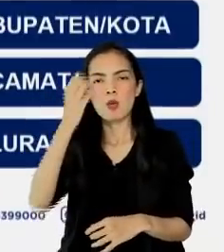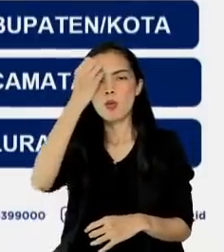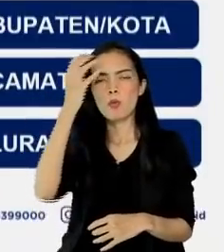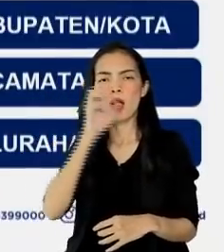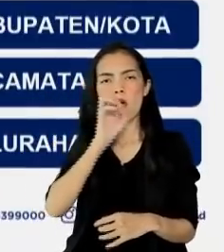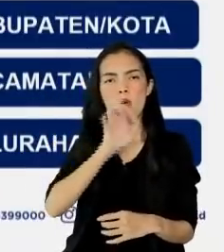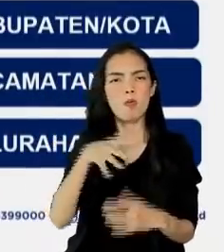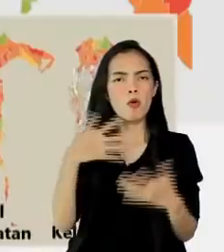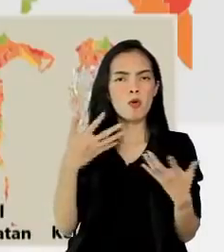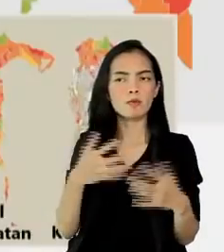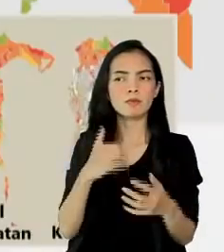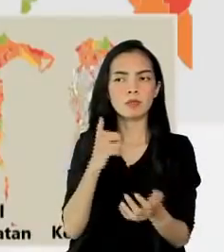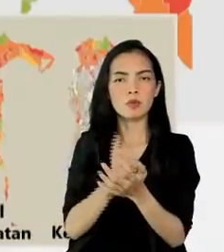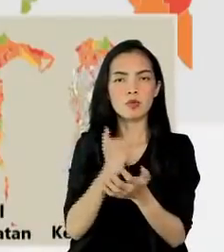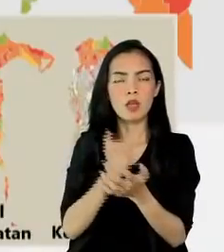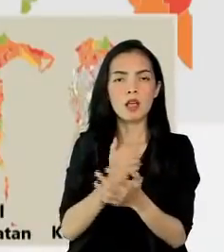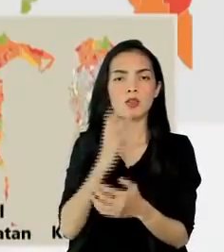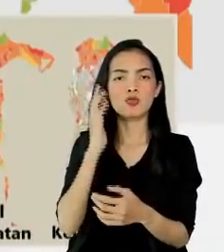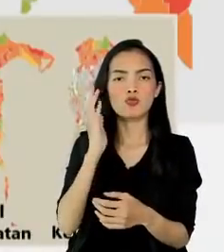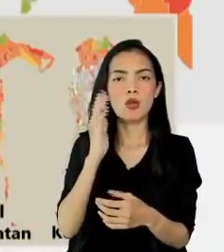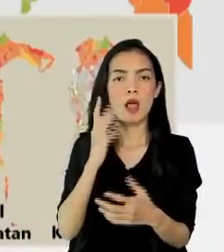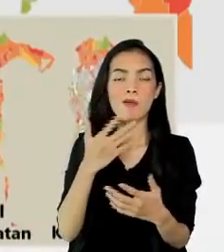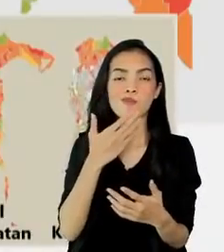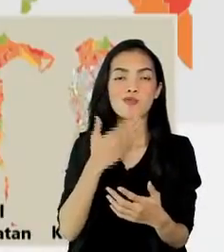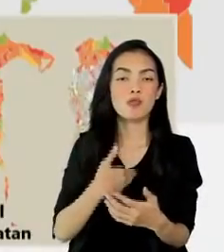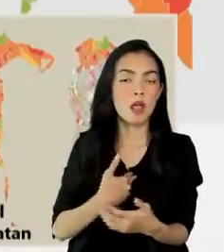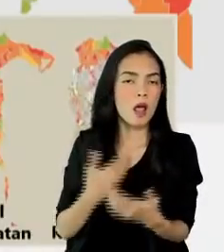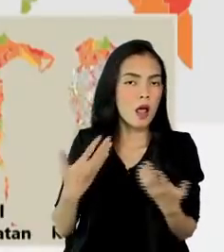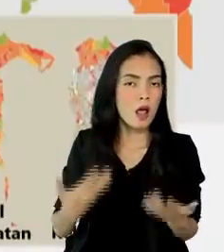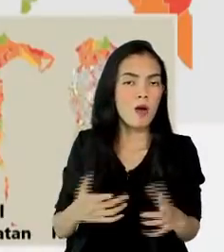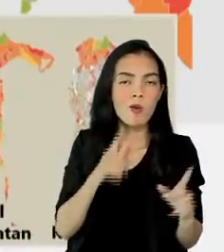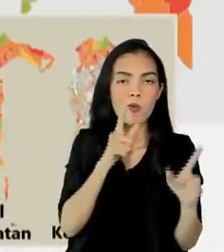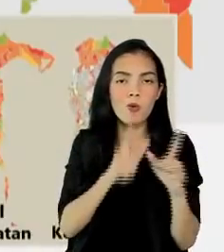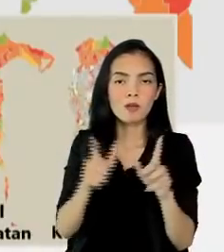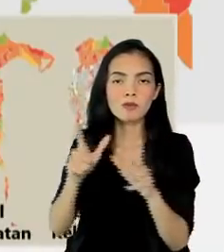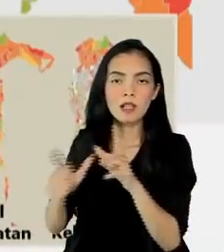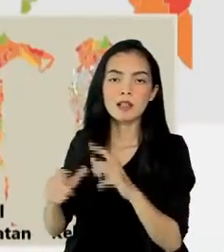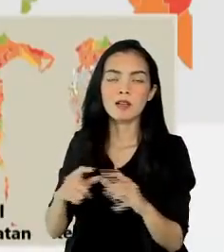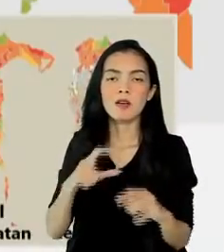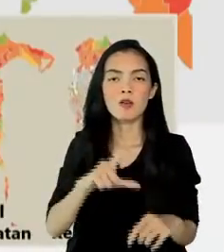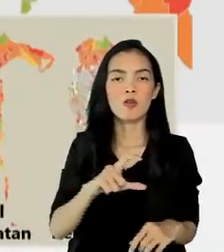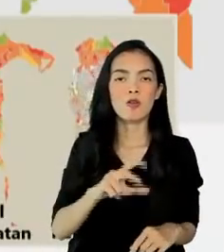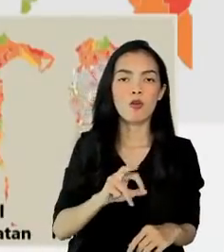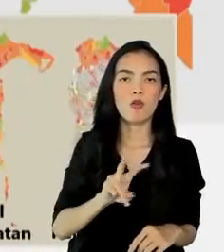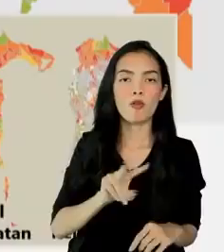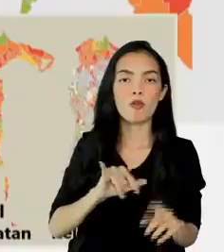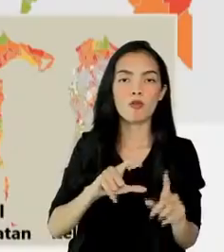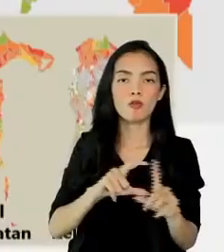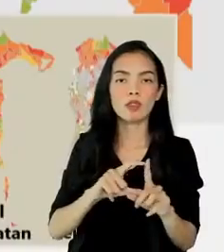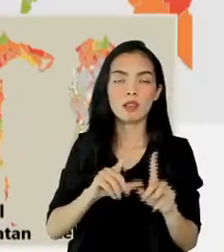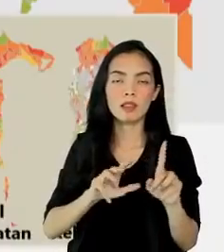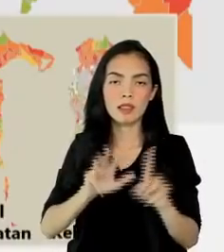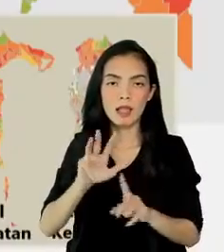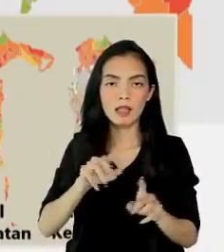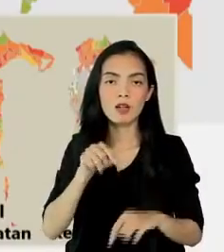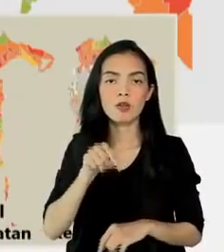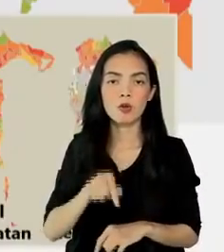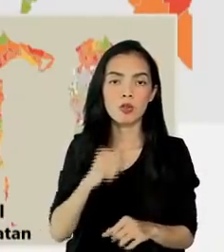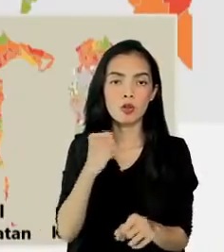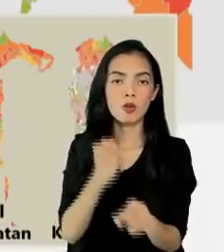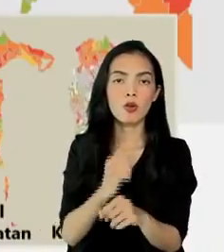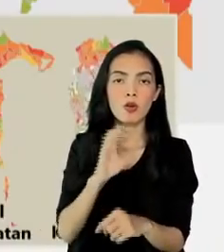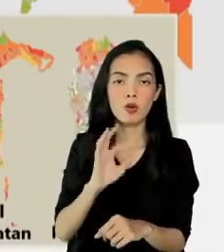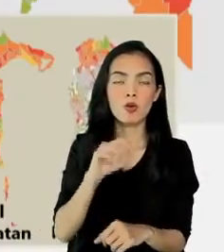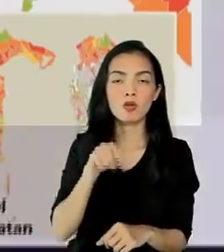saya sampaikan adalah kita sudah memiliki websitenya di covid19.go.id, sudah kita tampilkan Dr. Lula